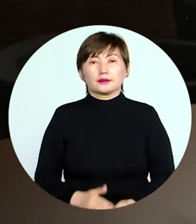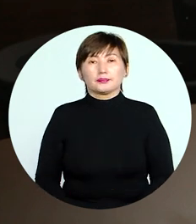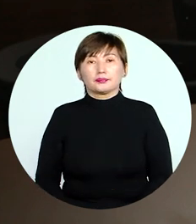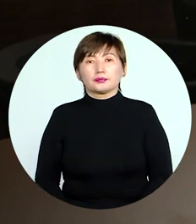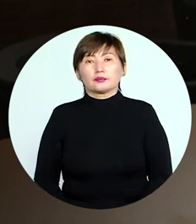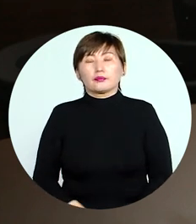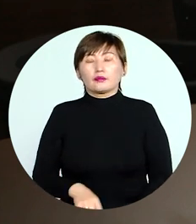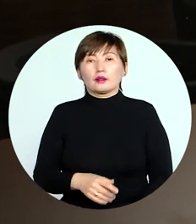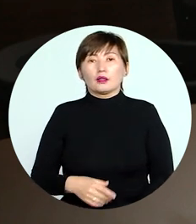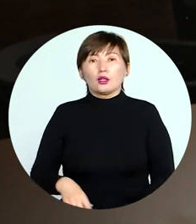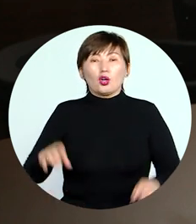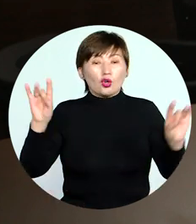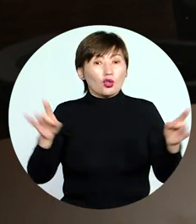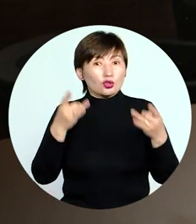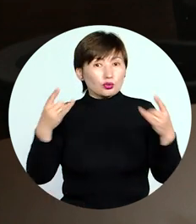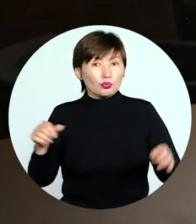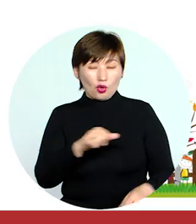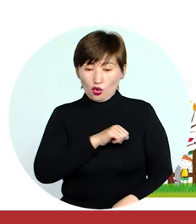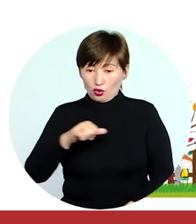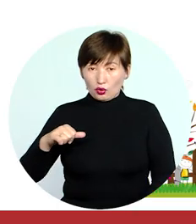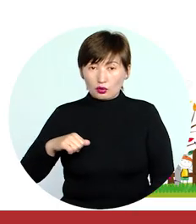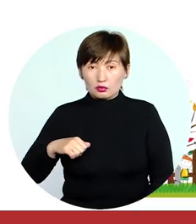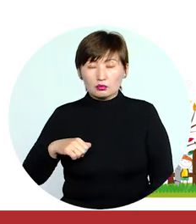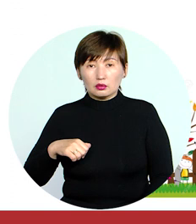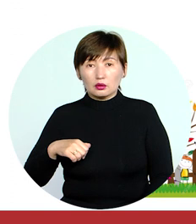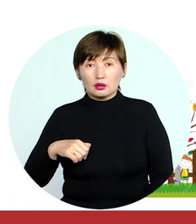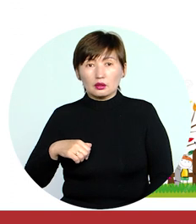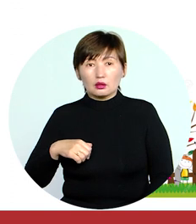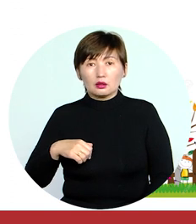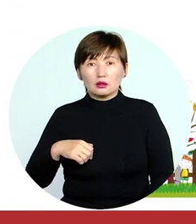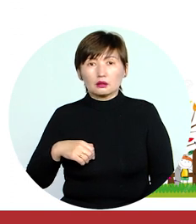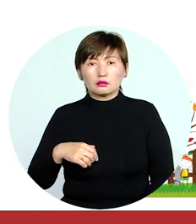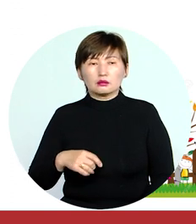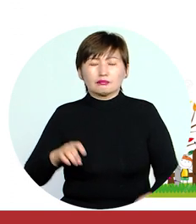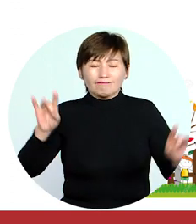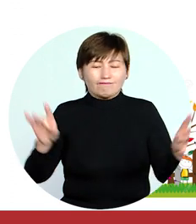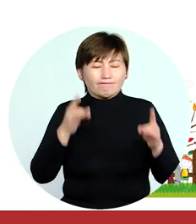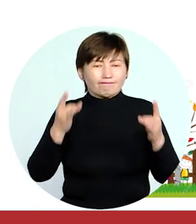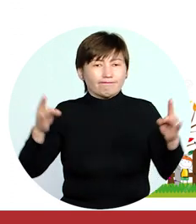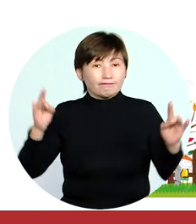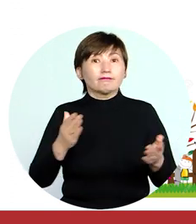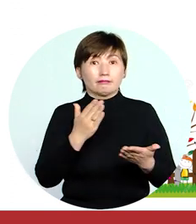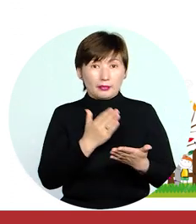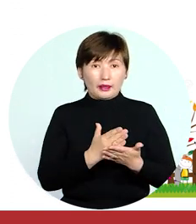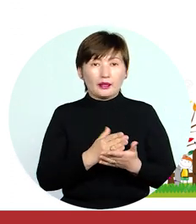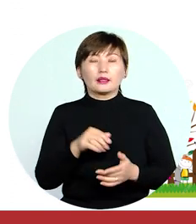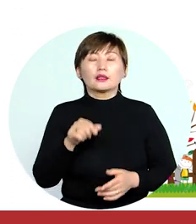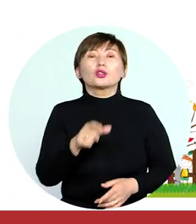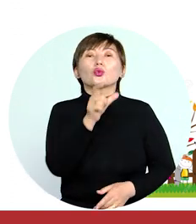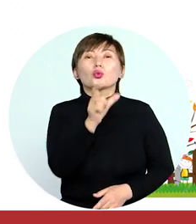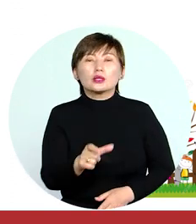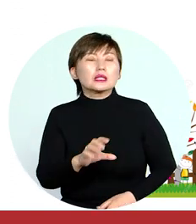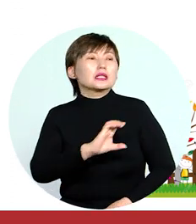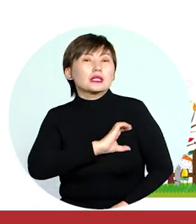ингээд үзэхлээр хөгжим гэдэг нь өөрөө маш их тийм том эрчим байд юм байна. За энэ эрчим нь бол хүний